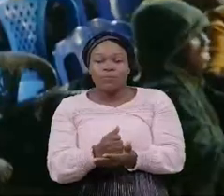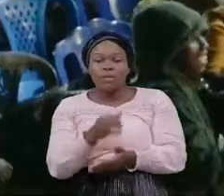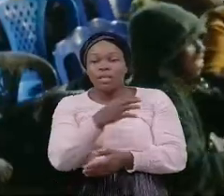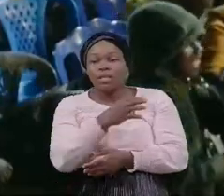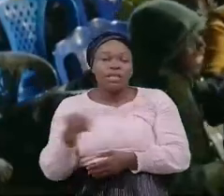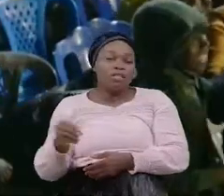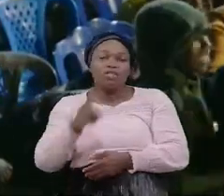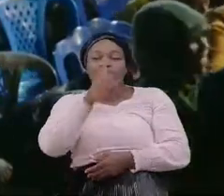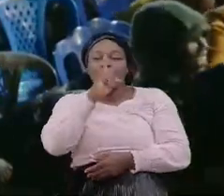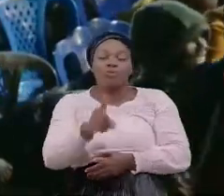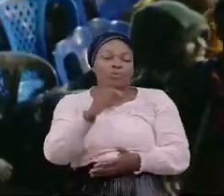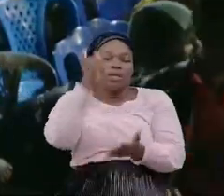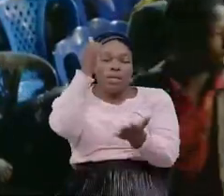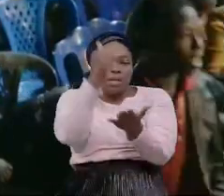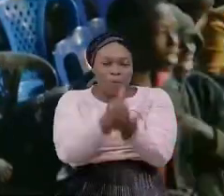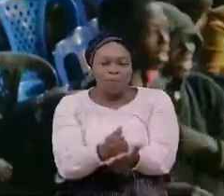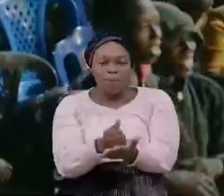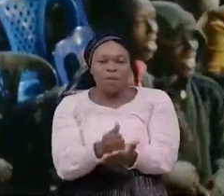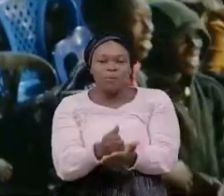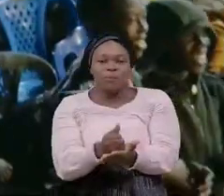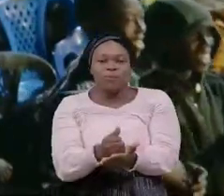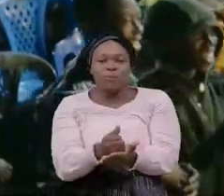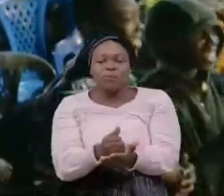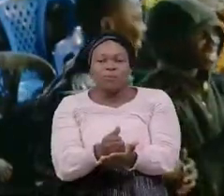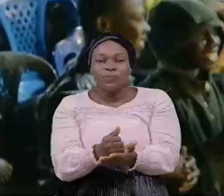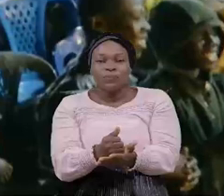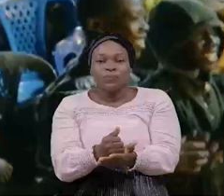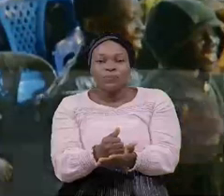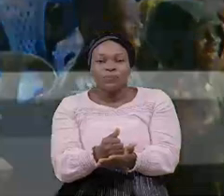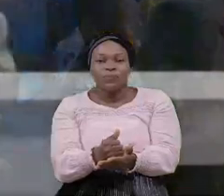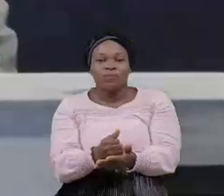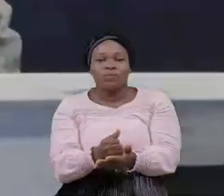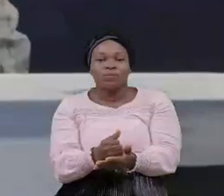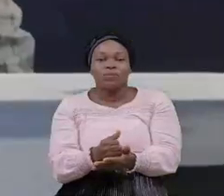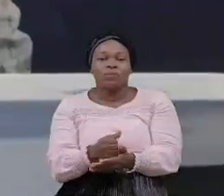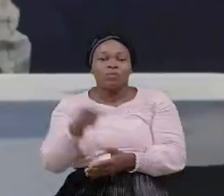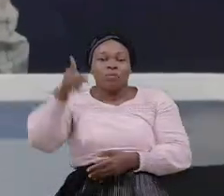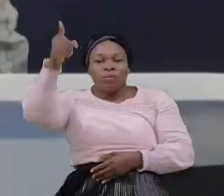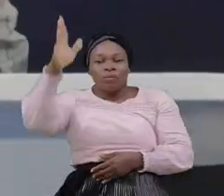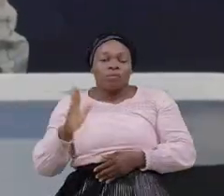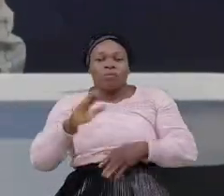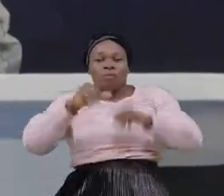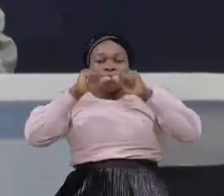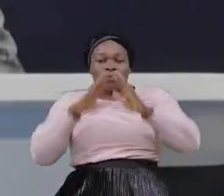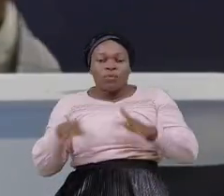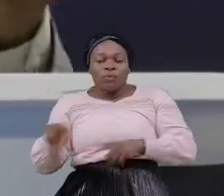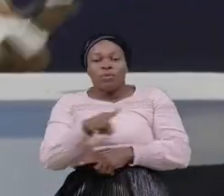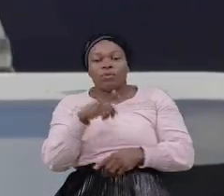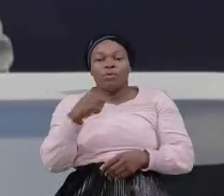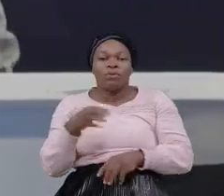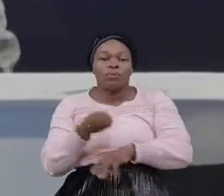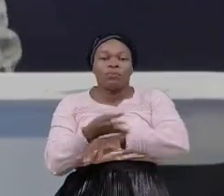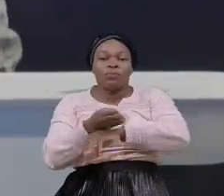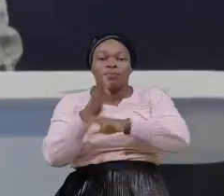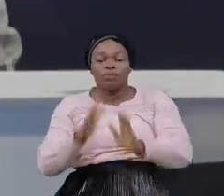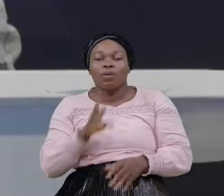Un Amen rassurant. Que le Seigneur vous bénisse, qu'il vous bénisse. Les